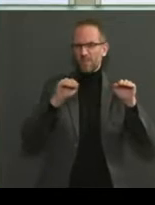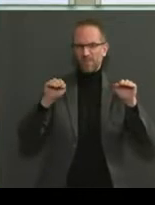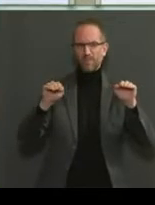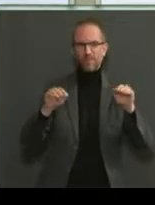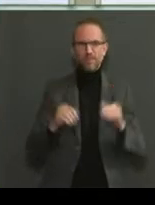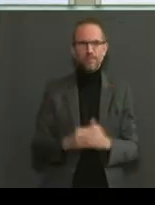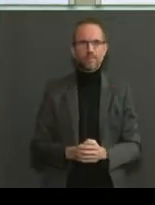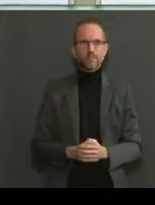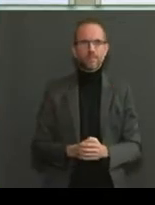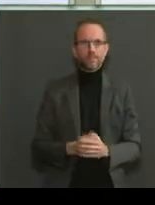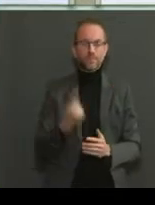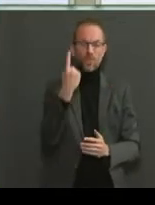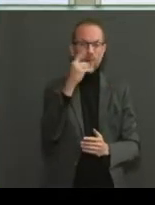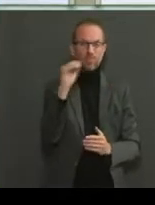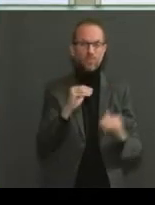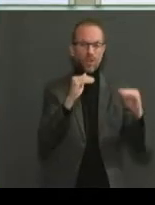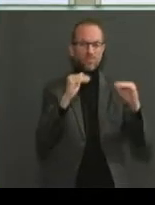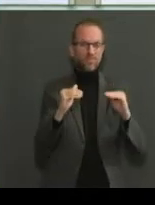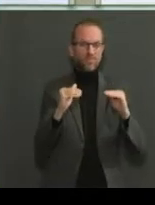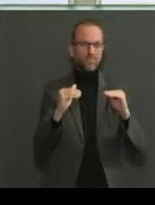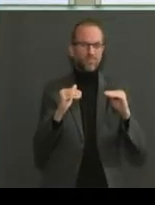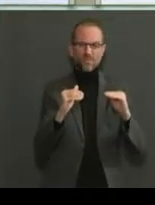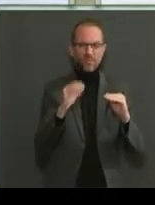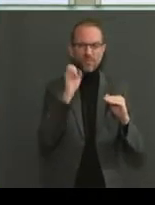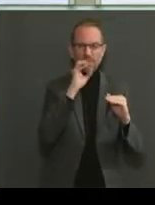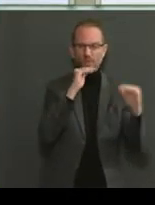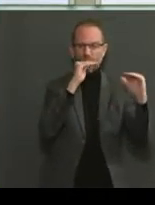baisse d'1% sur une base hebdomadaire.